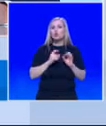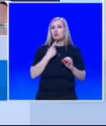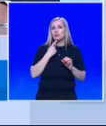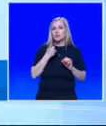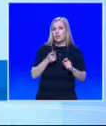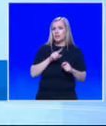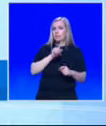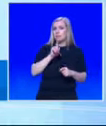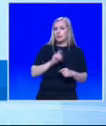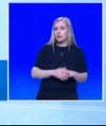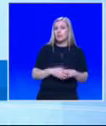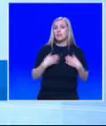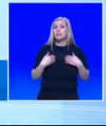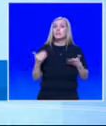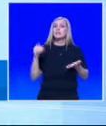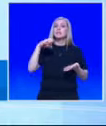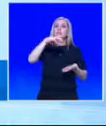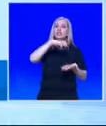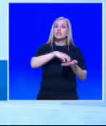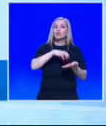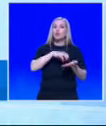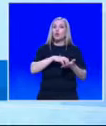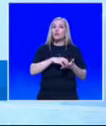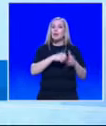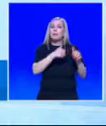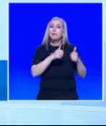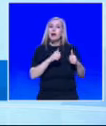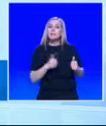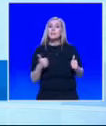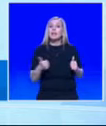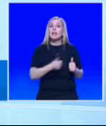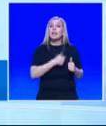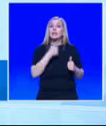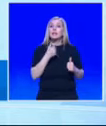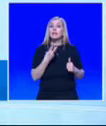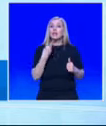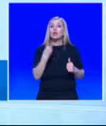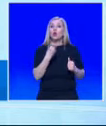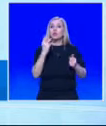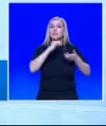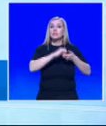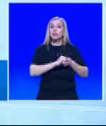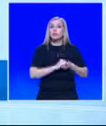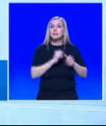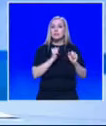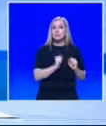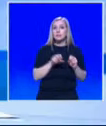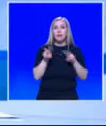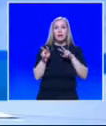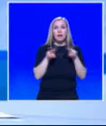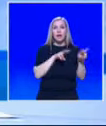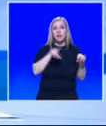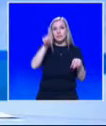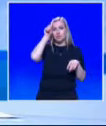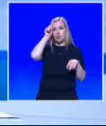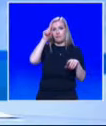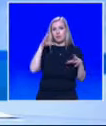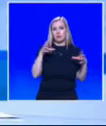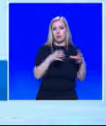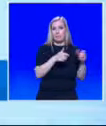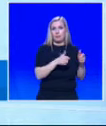Да се сложи постамент на лидерите на тройната сглобка. Да стоят и да гледат София. Е, трябва да ги демонтираме и тях